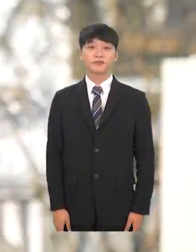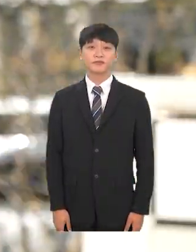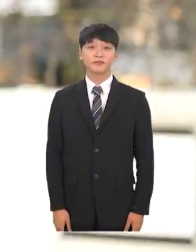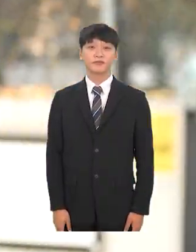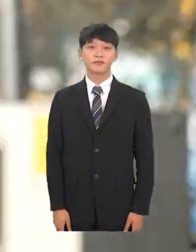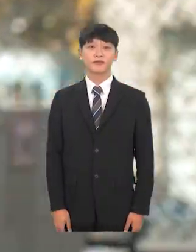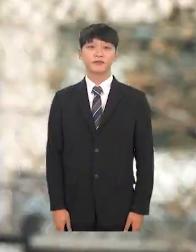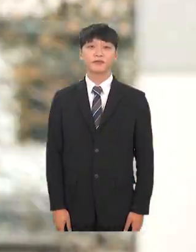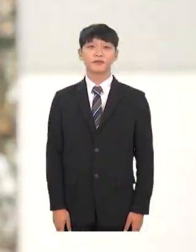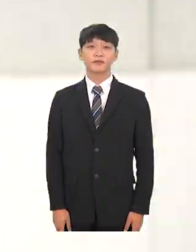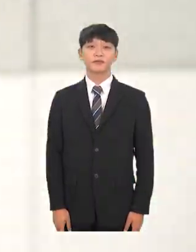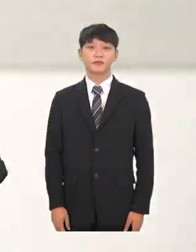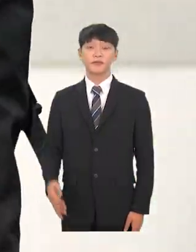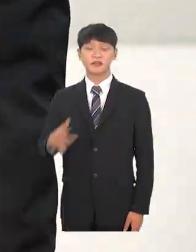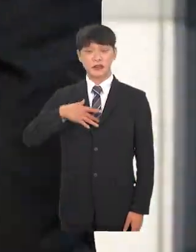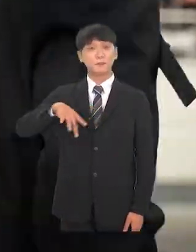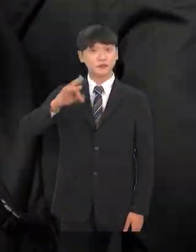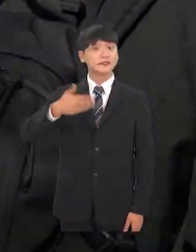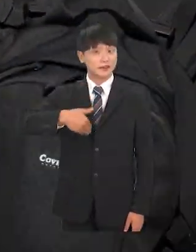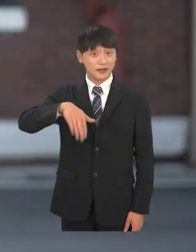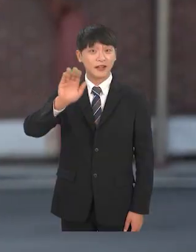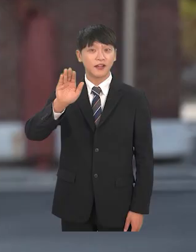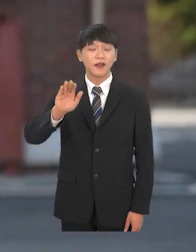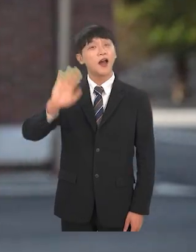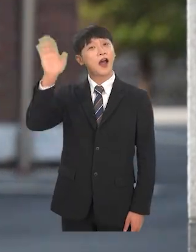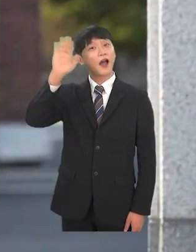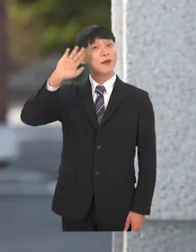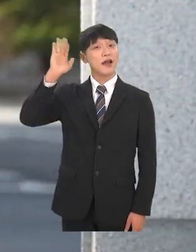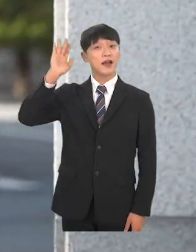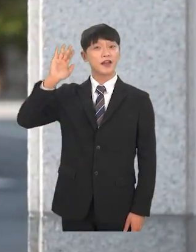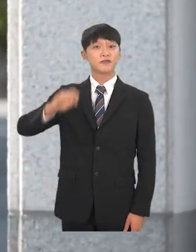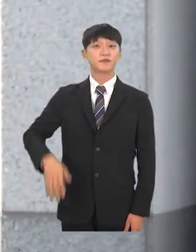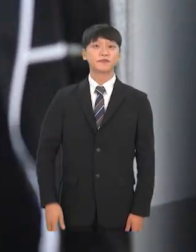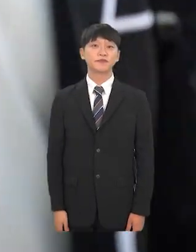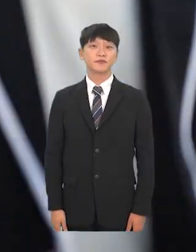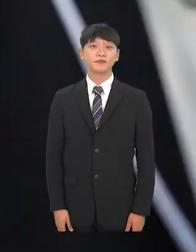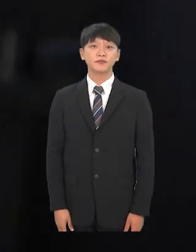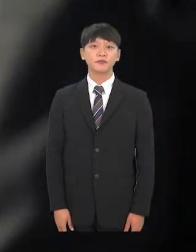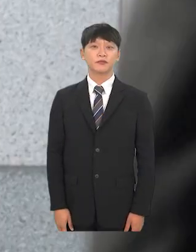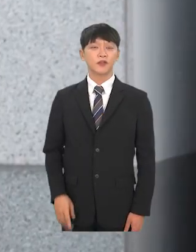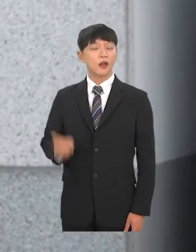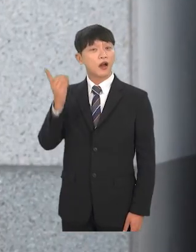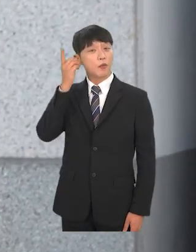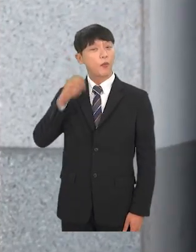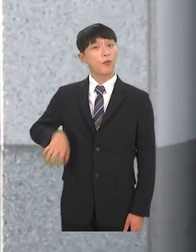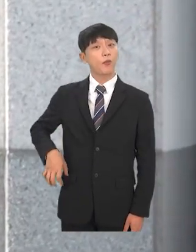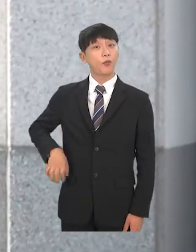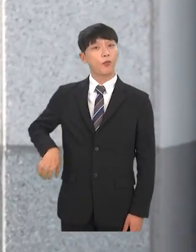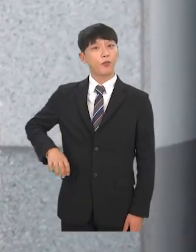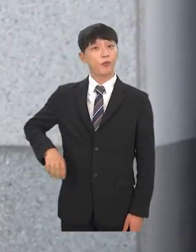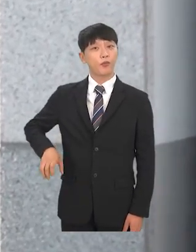하는 건데 너무 많이 하잖아. 나 먼저 갈게. 빠이.